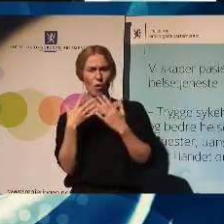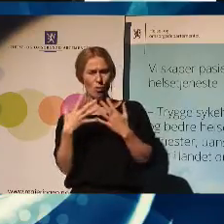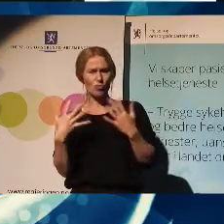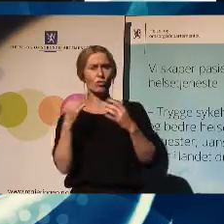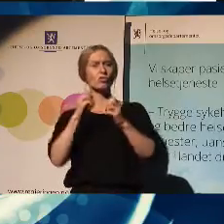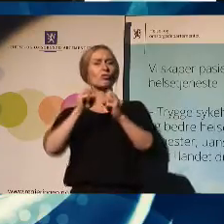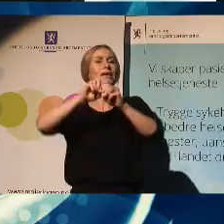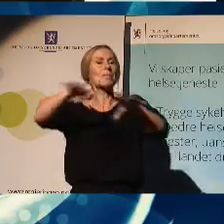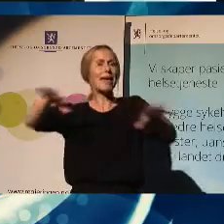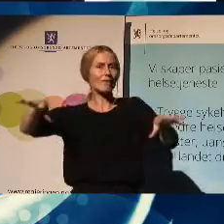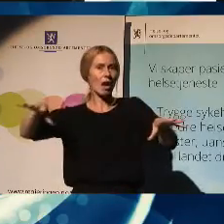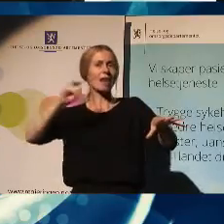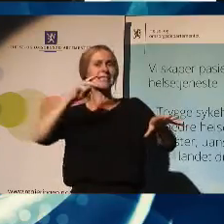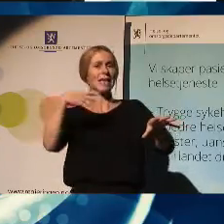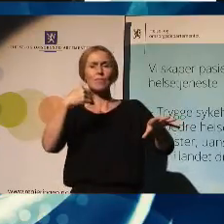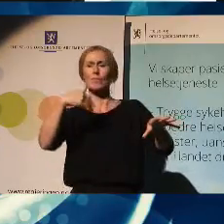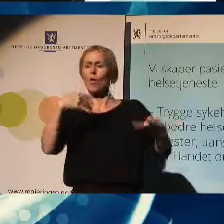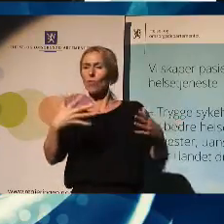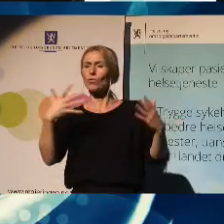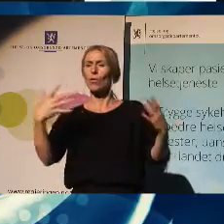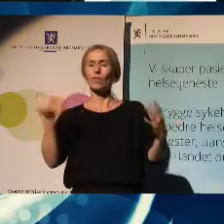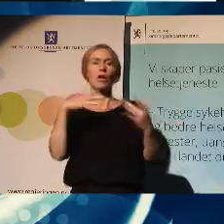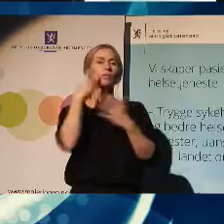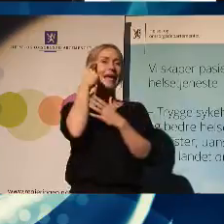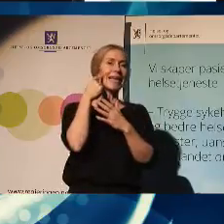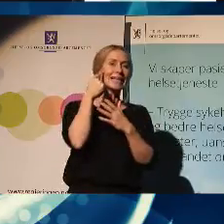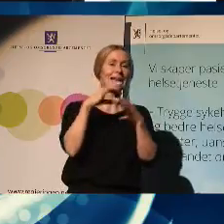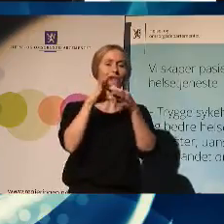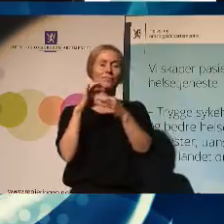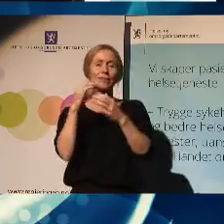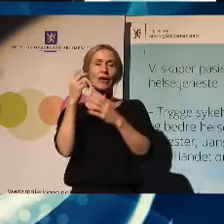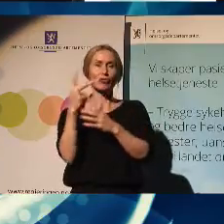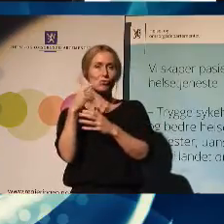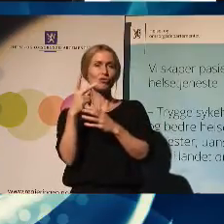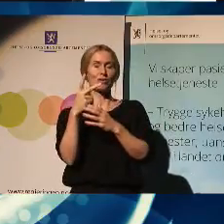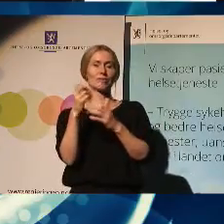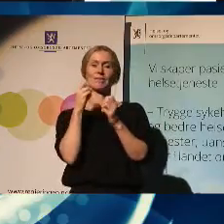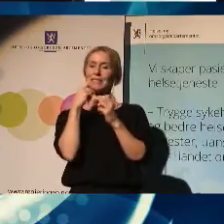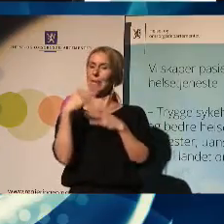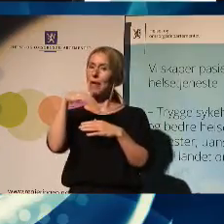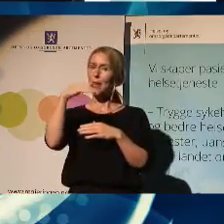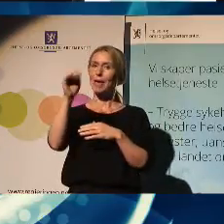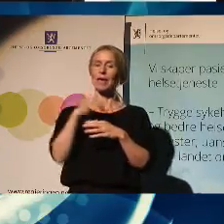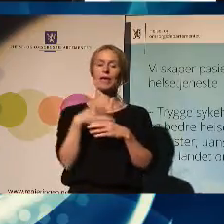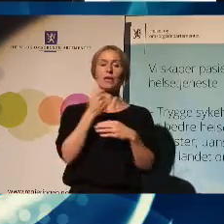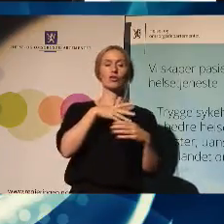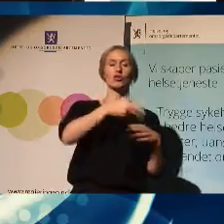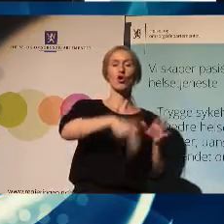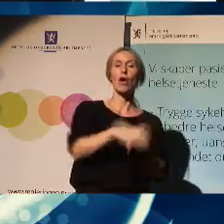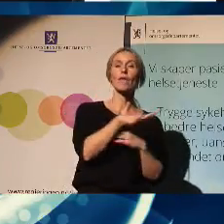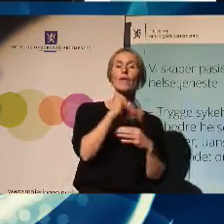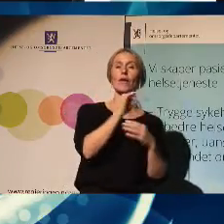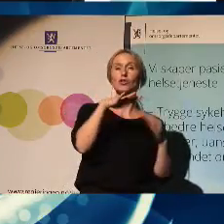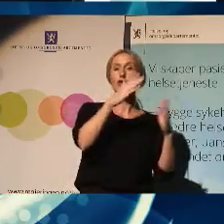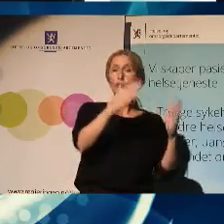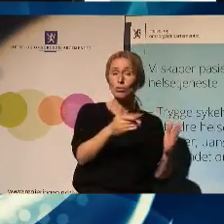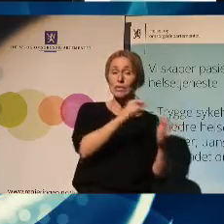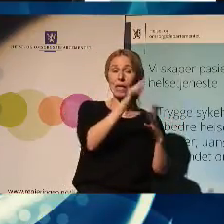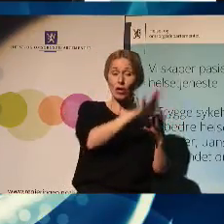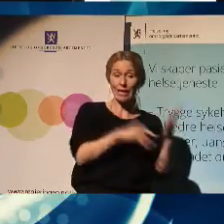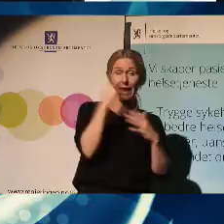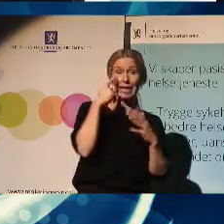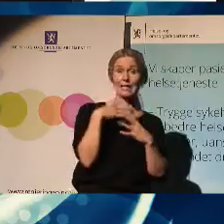media dette med eldre og rus. Sørlandet sykehus kartlegger pasienter for rusinntak. Fastlegen i Bærum